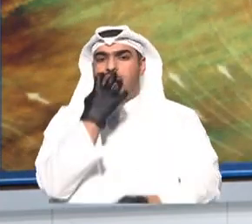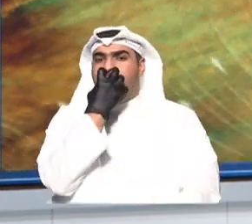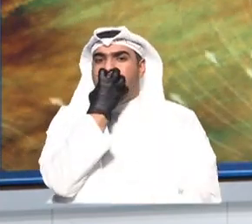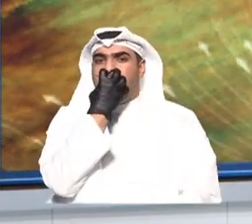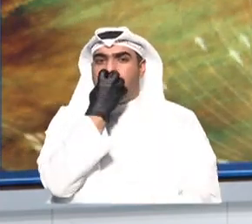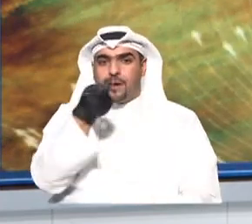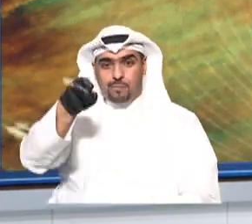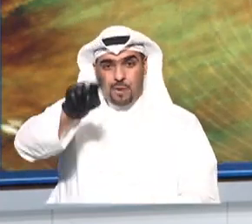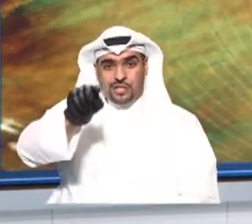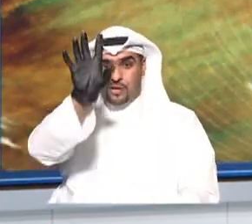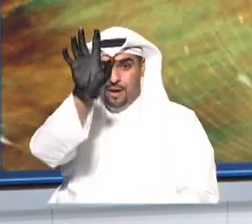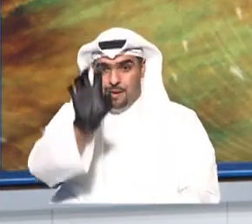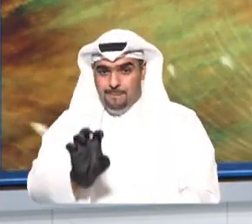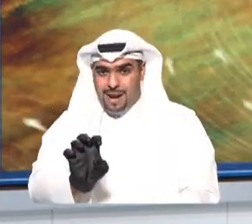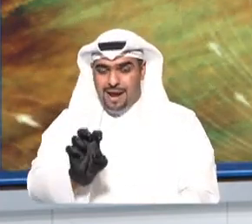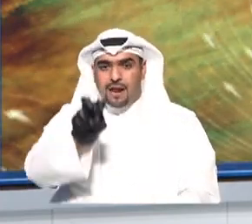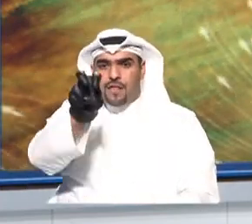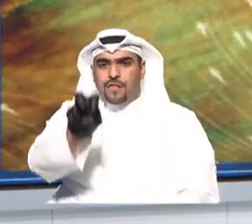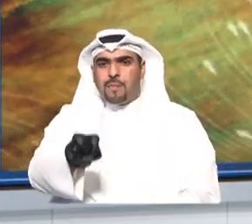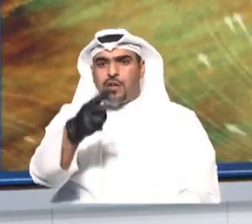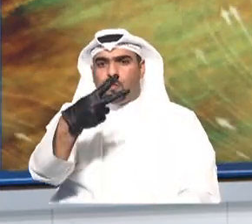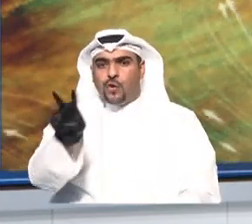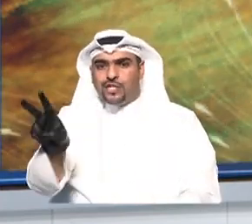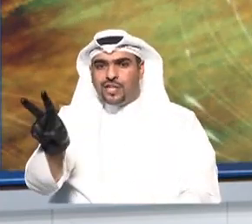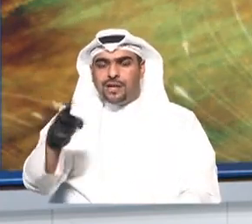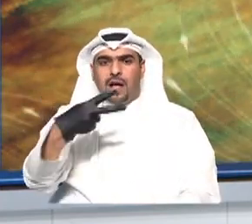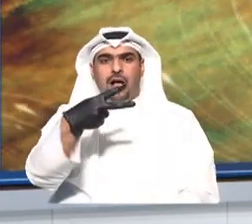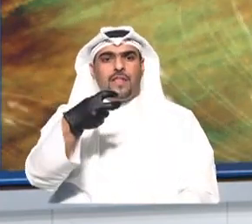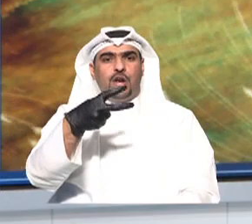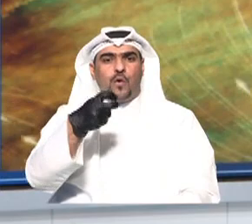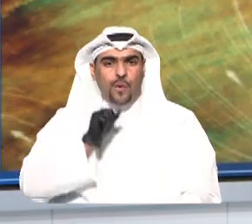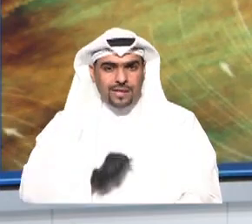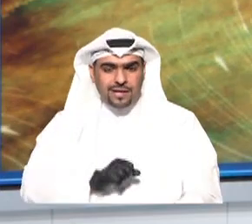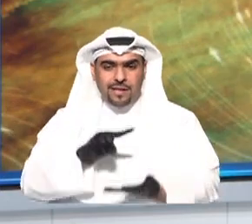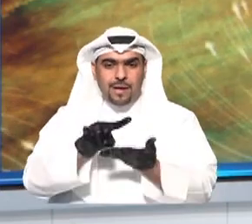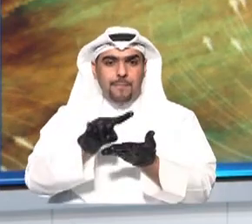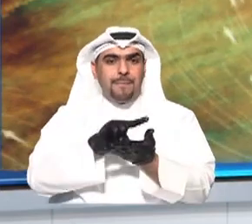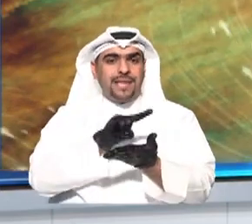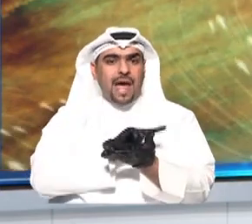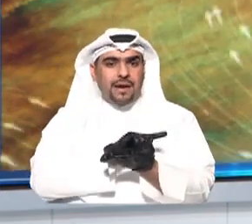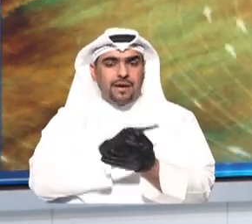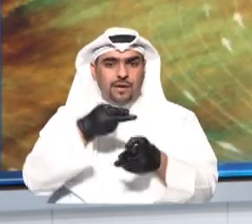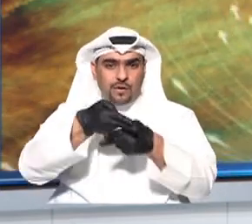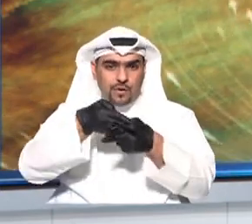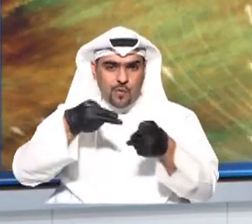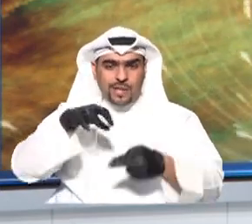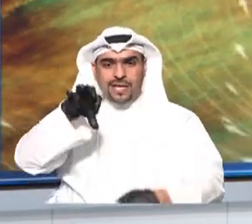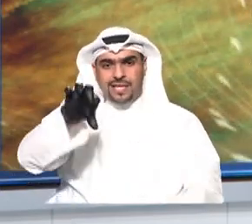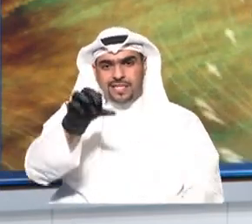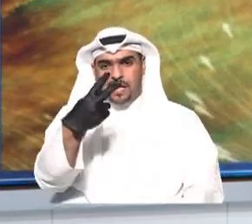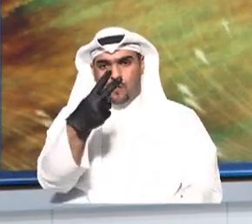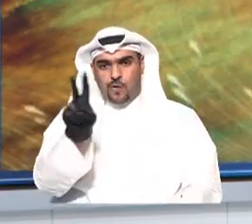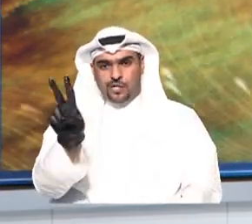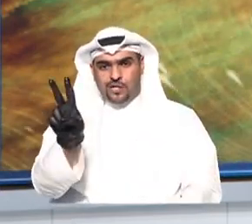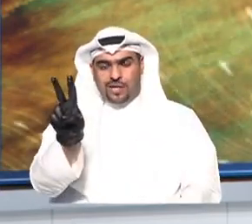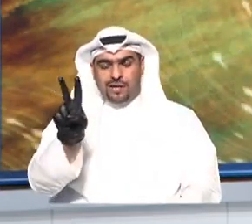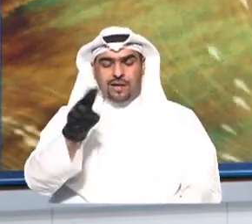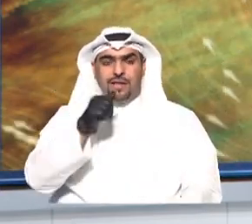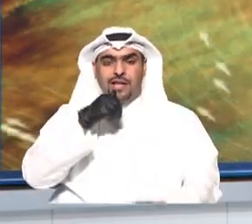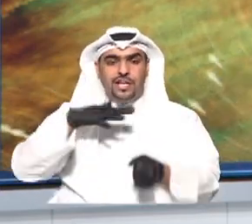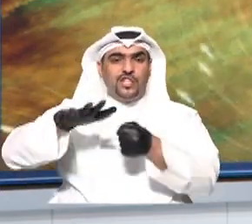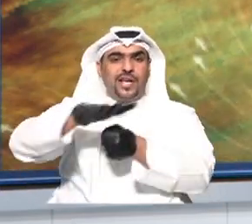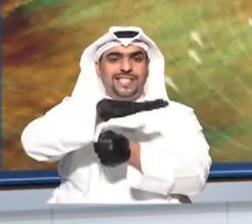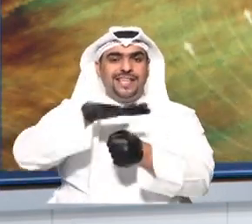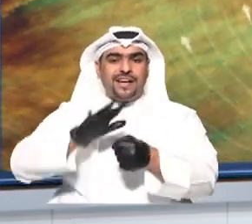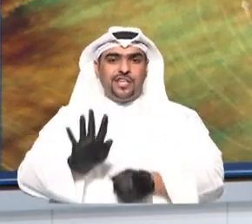قد تصل إلى 28 درجة مئوية مدينة الكويت. بالنسبة لمطار الكويت الدولي قد تصل إلى 29 درجة مئوية. جزرنا الشمالية وأربع